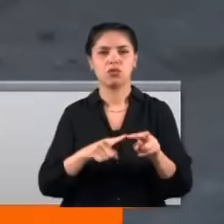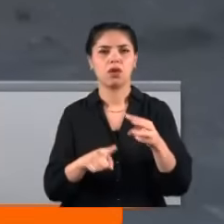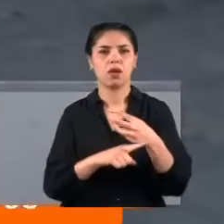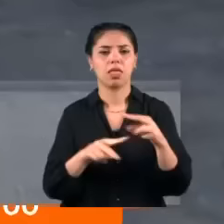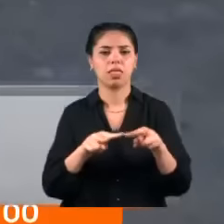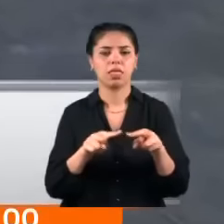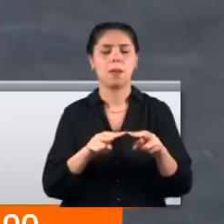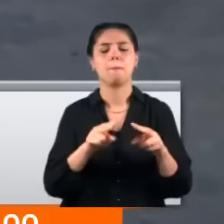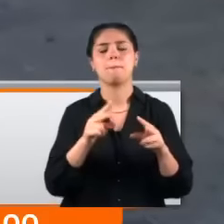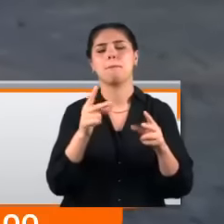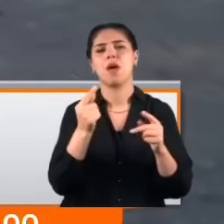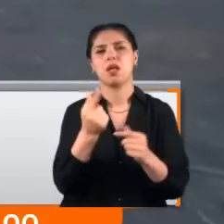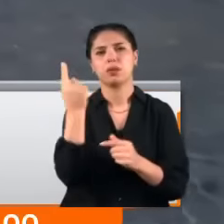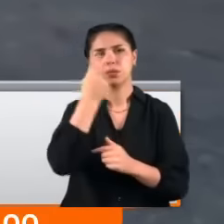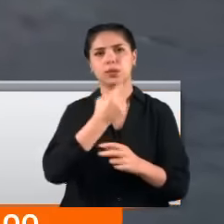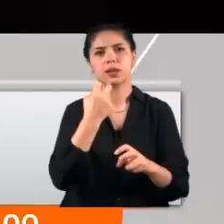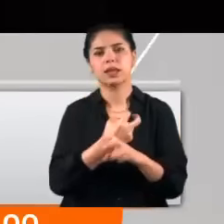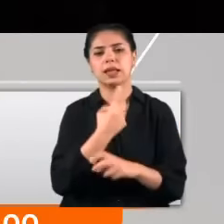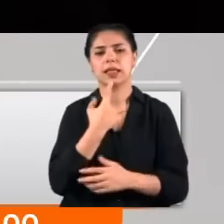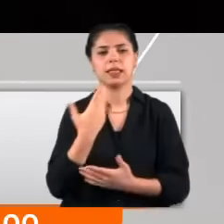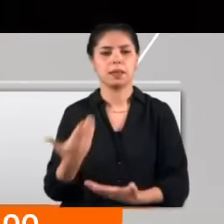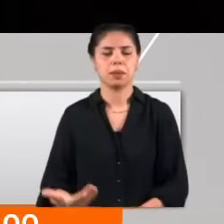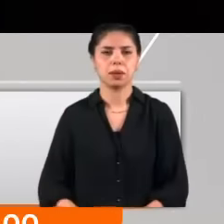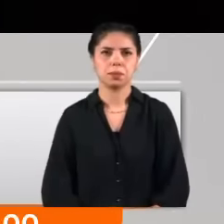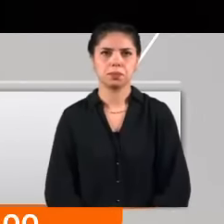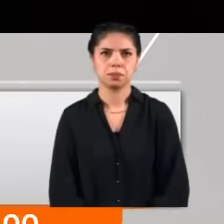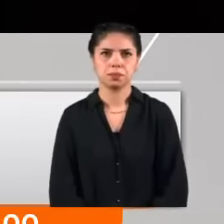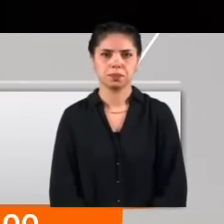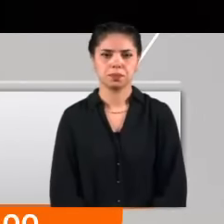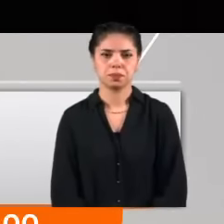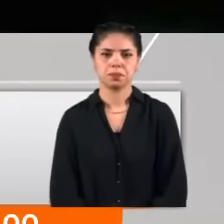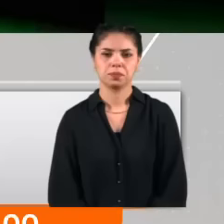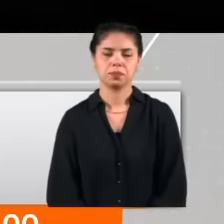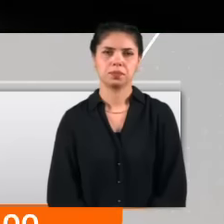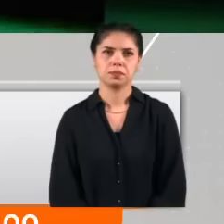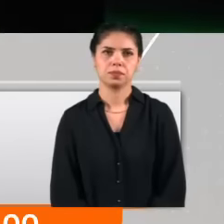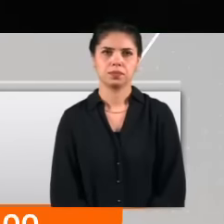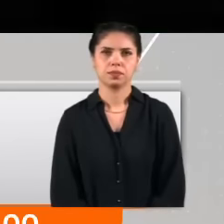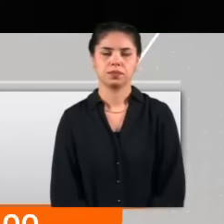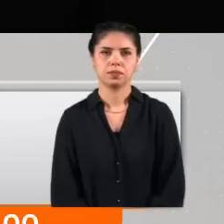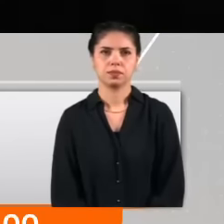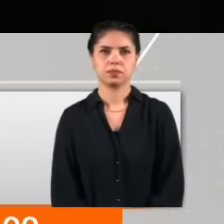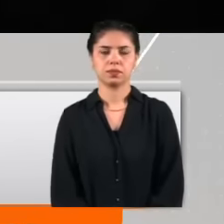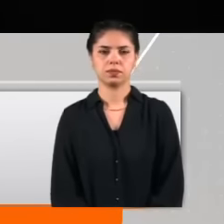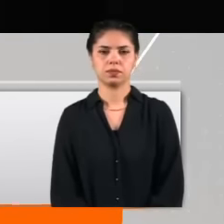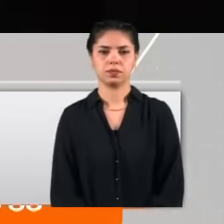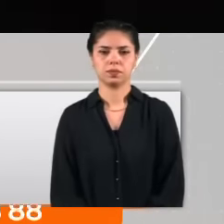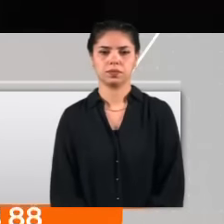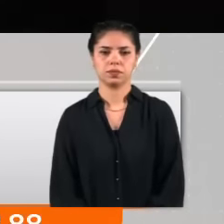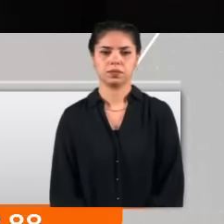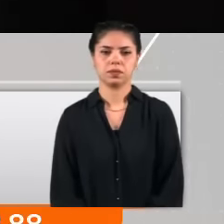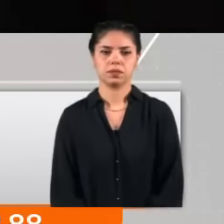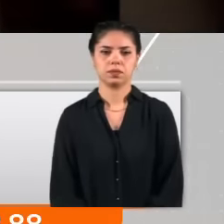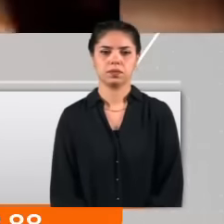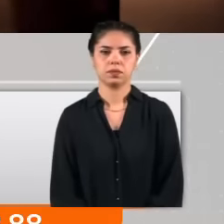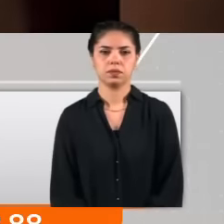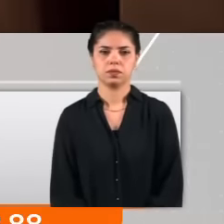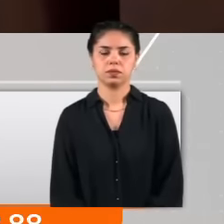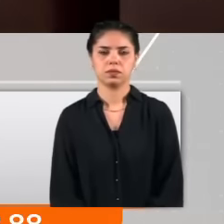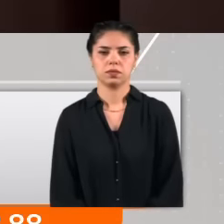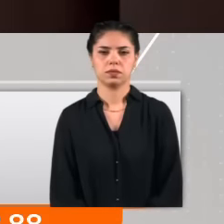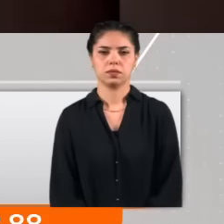bölge için hala ciddi bir tehdit. 40 derecelere ulaşan sıcaklıklar artık ardı ardına